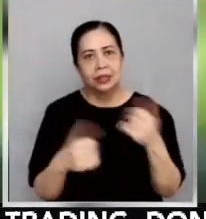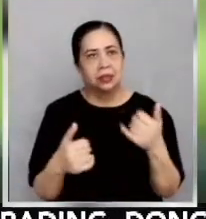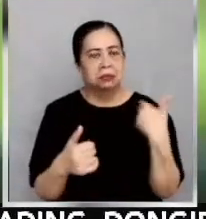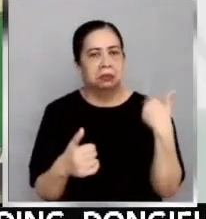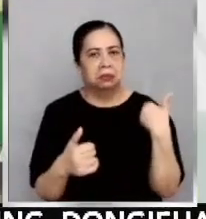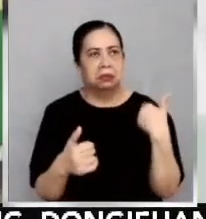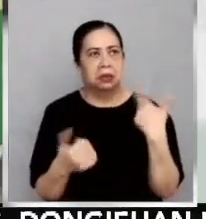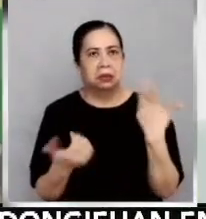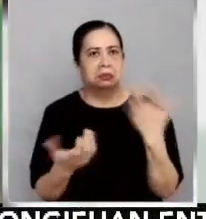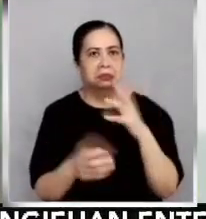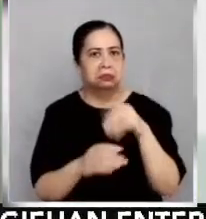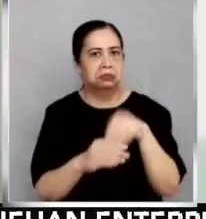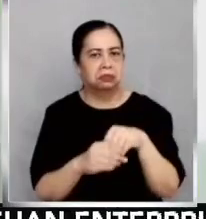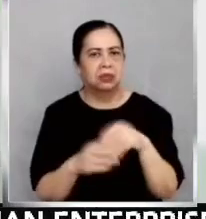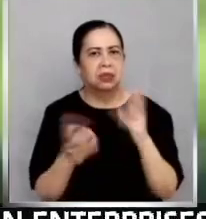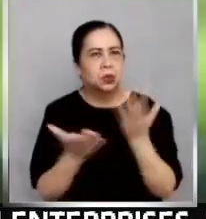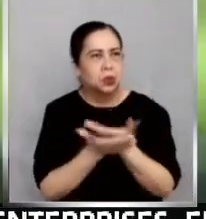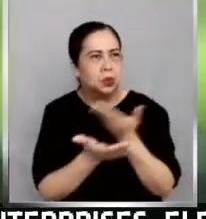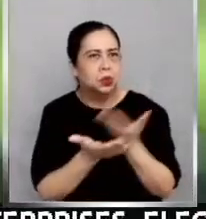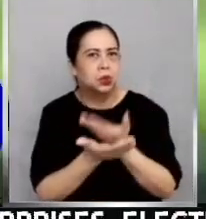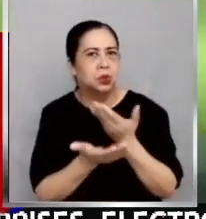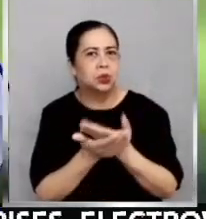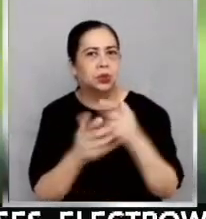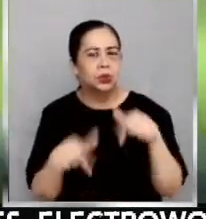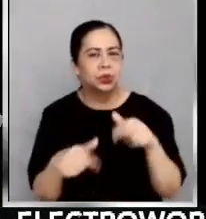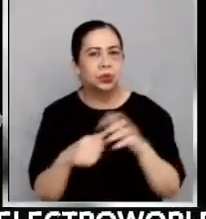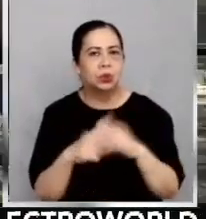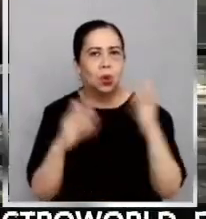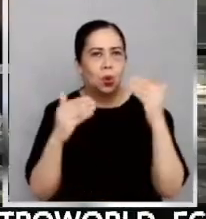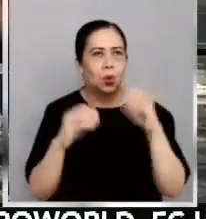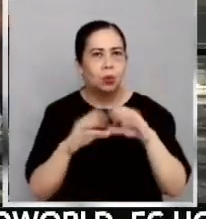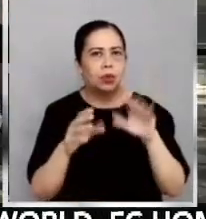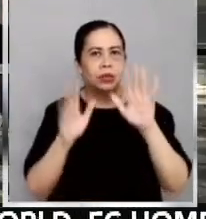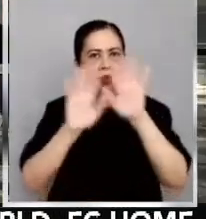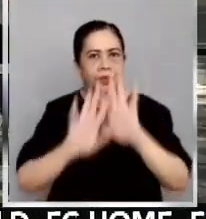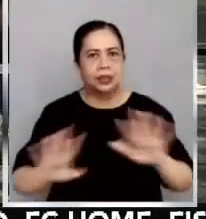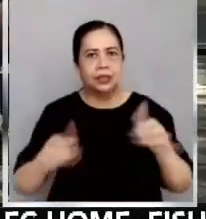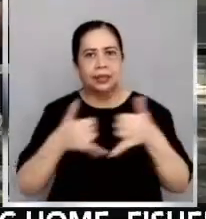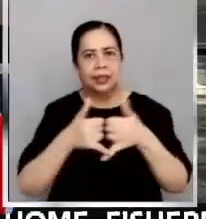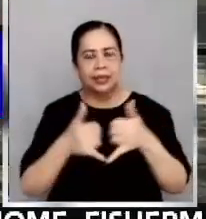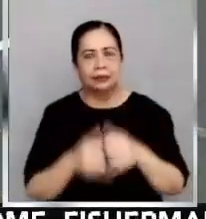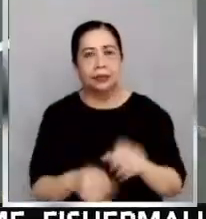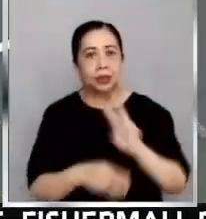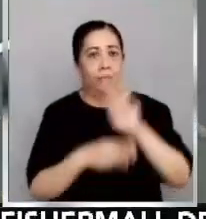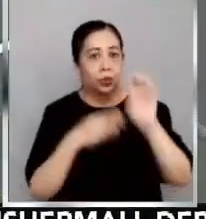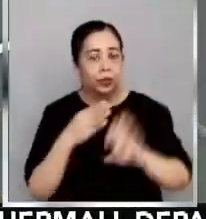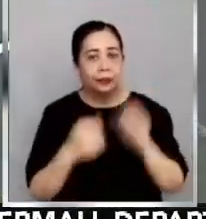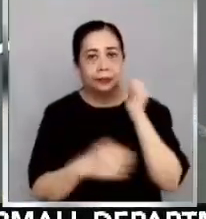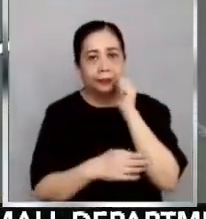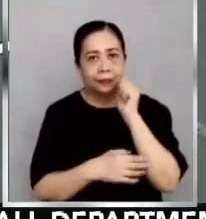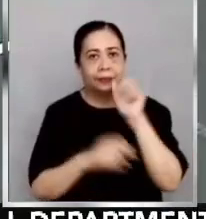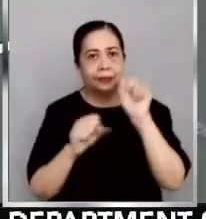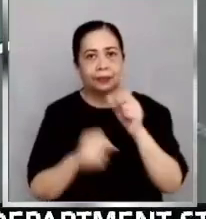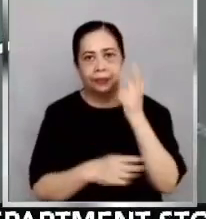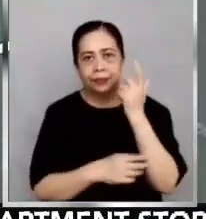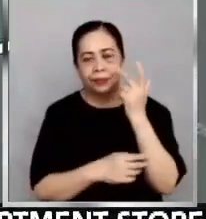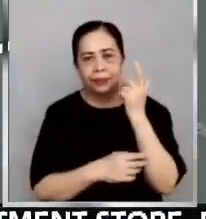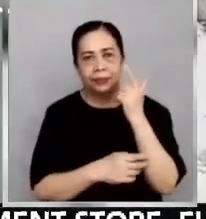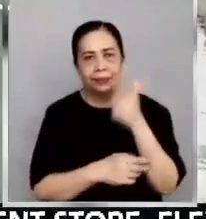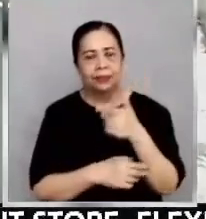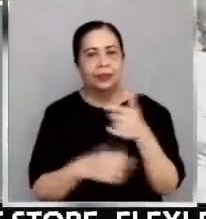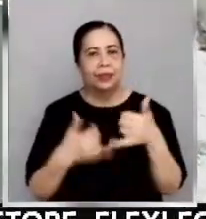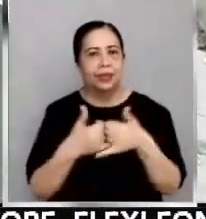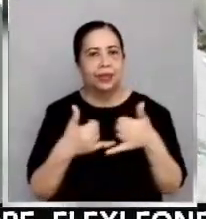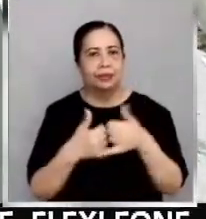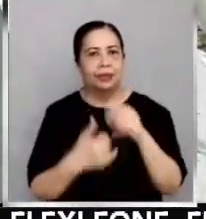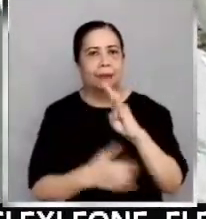eh. Kumbaga parang nasa demo pa lang tayo. Umabot sana sa SEA Games. Tuwing weekend ng buong Mayo, pwedeng subukan ang pickleball games sa BGC